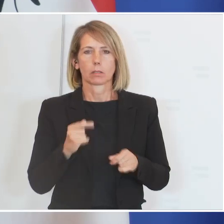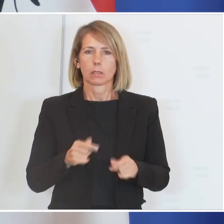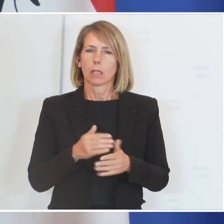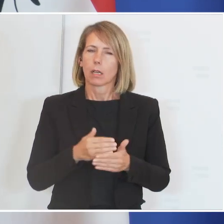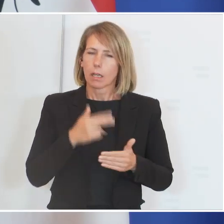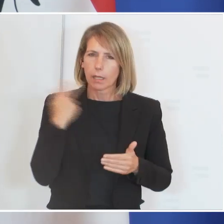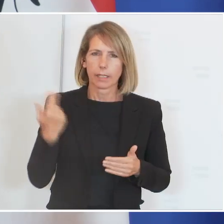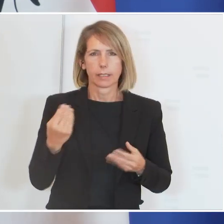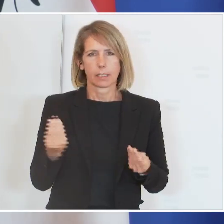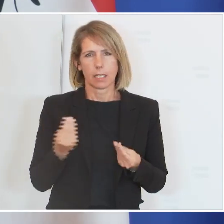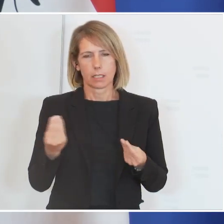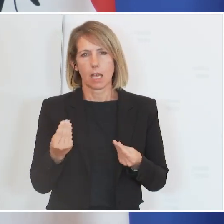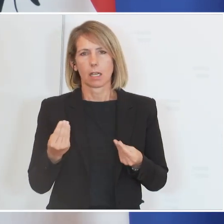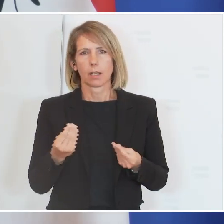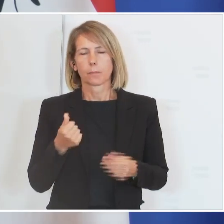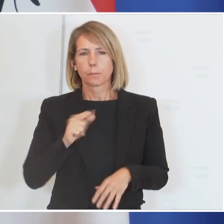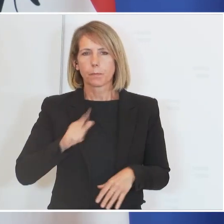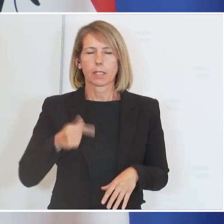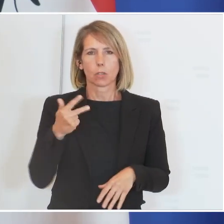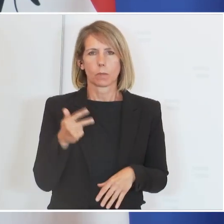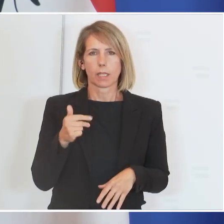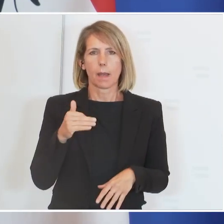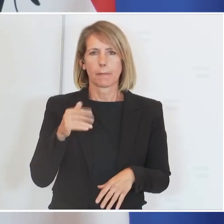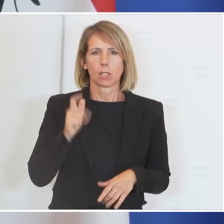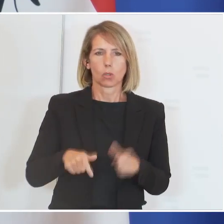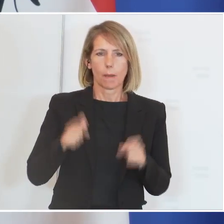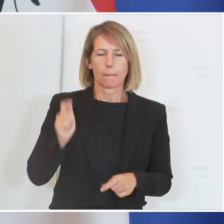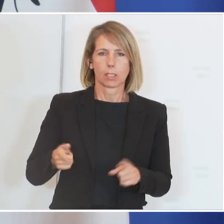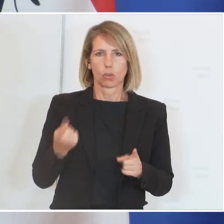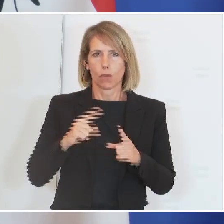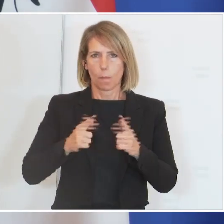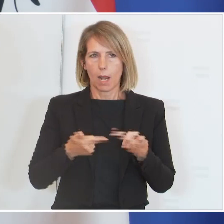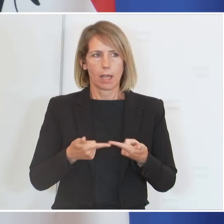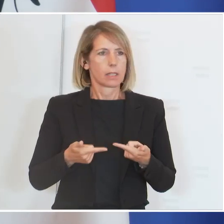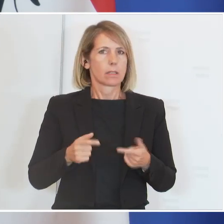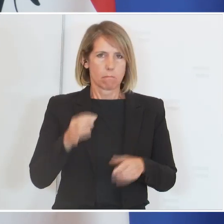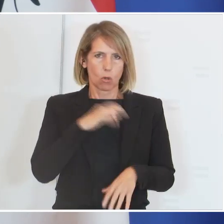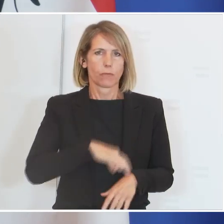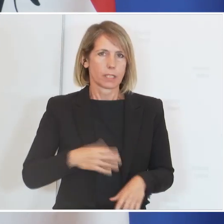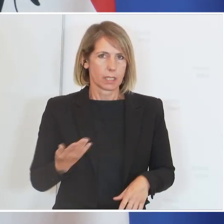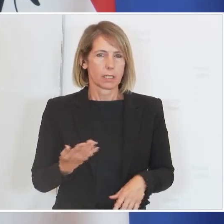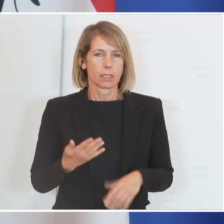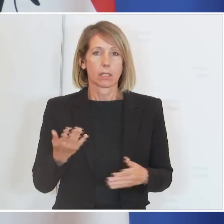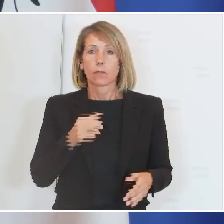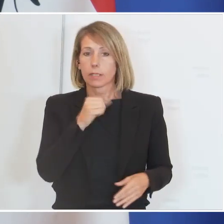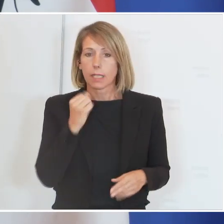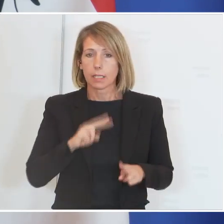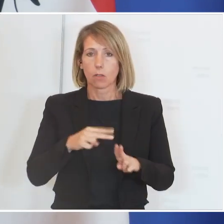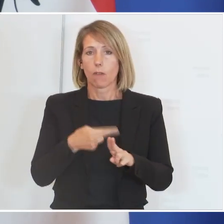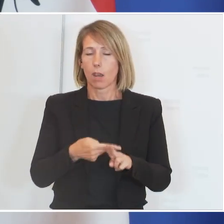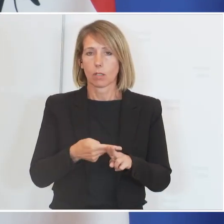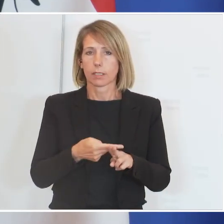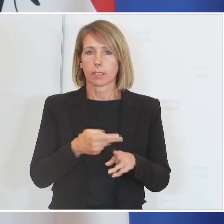es profitieren davon ca. 1,3 Millionen Menschen im Land. Was bedeutet die Valorisierung der Sozialleistungen